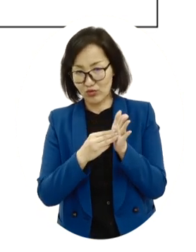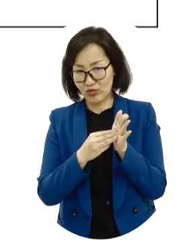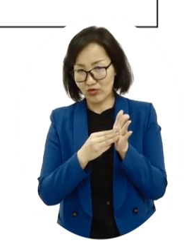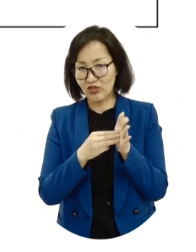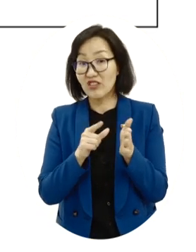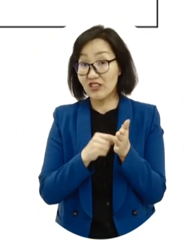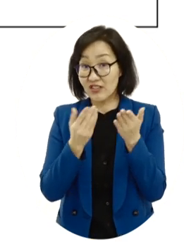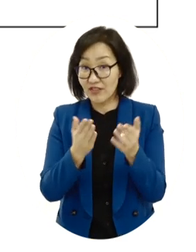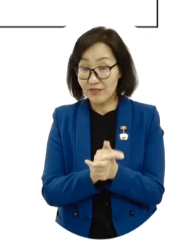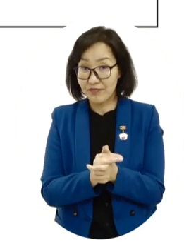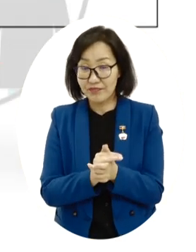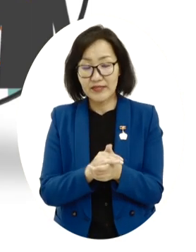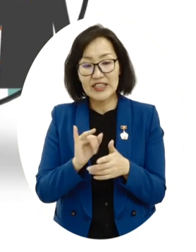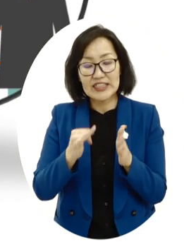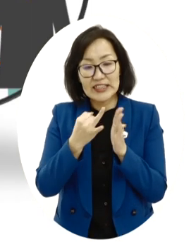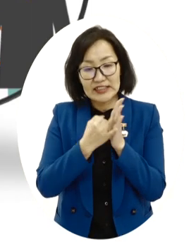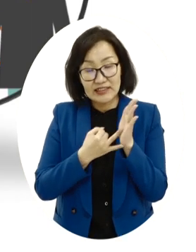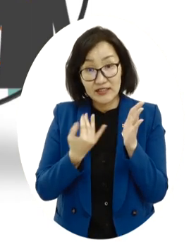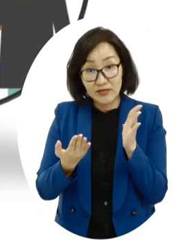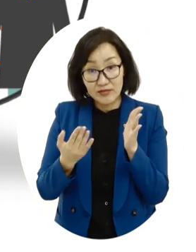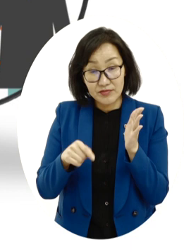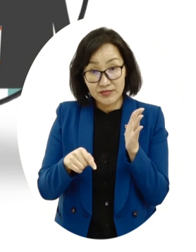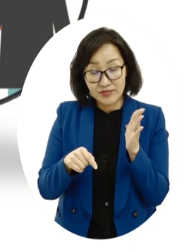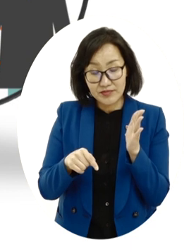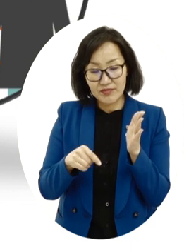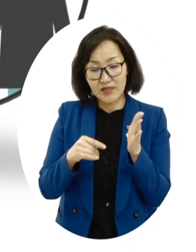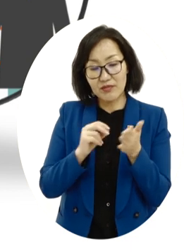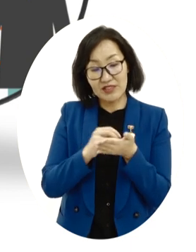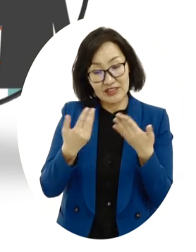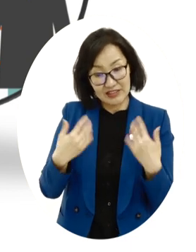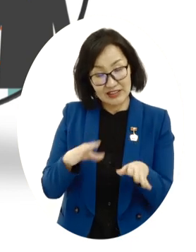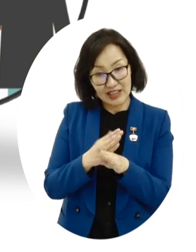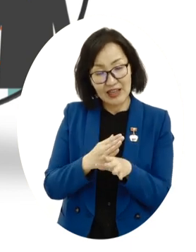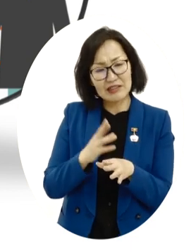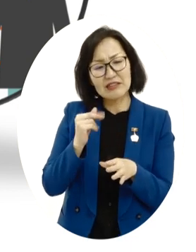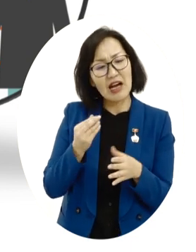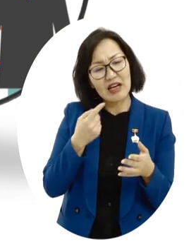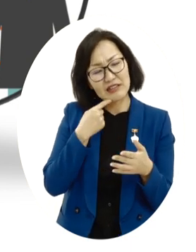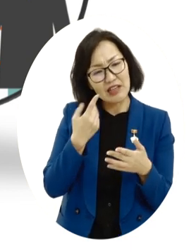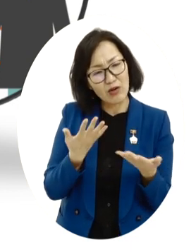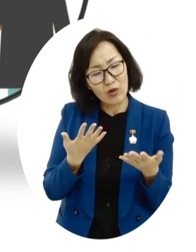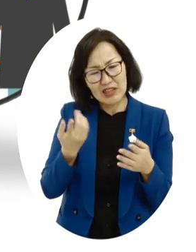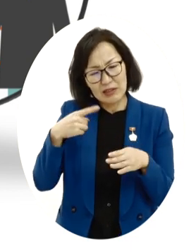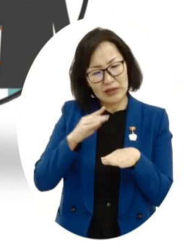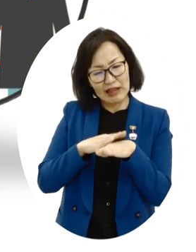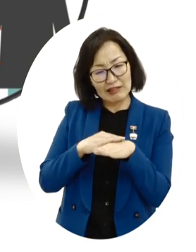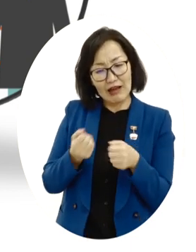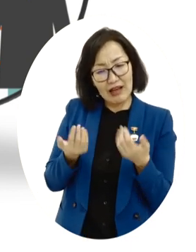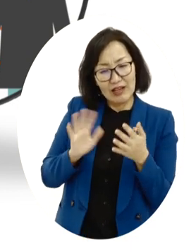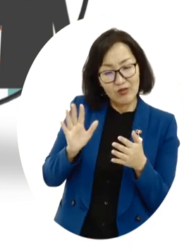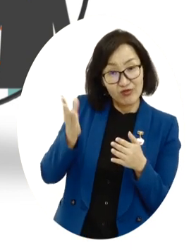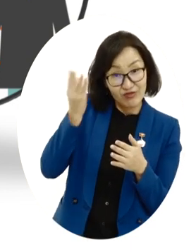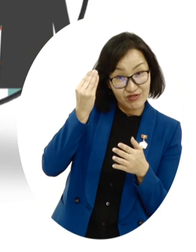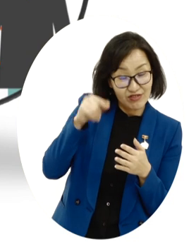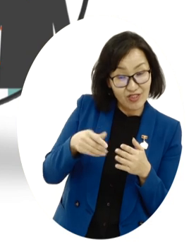төлөвлөнөө гэсэн үг. За, илтгэгч илтгэлээ бэлтгэсний дараа яаж ярих вэ? Ямар нэгэн алдаа гарахгүй гэдгийг